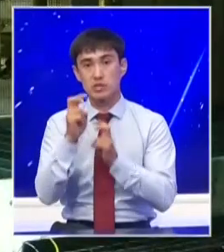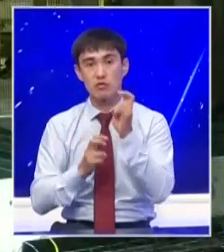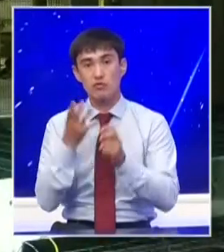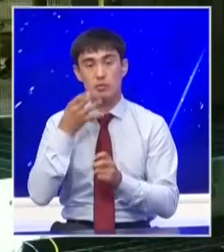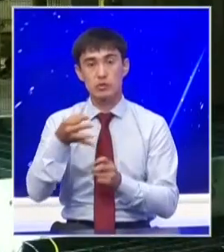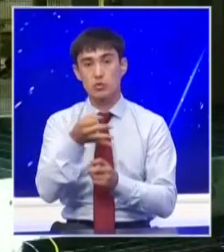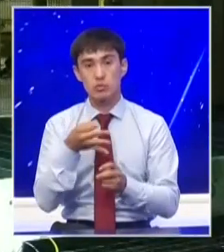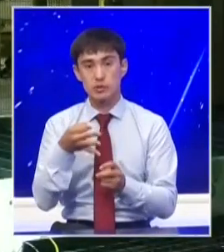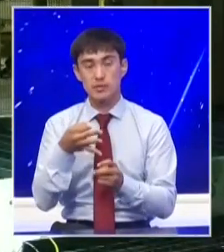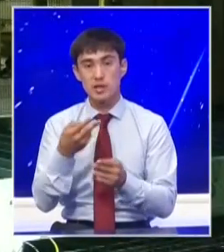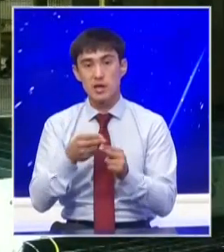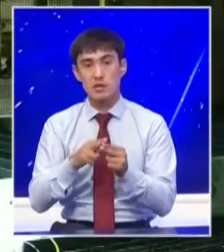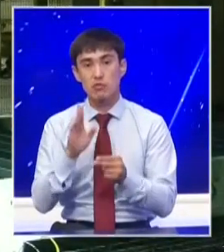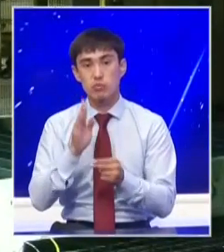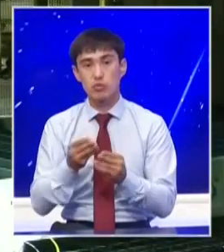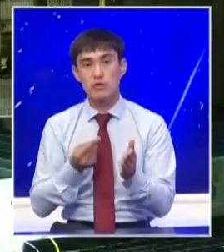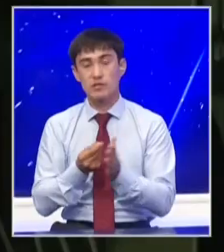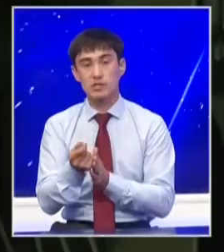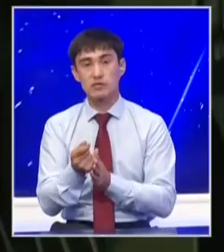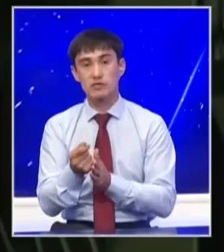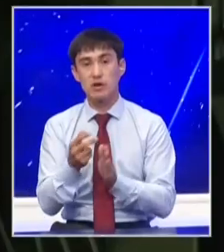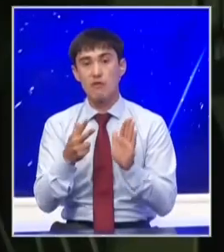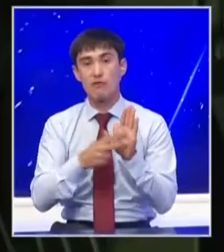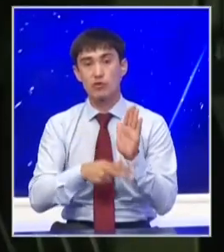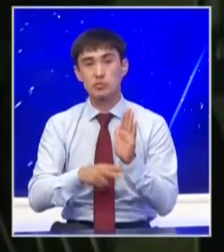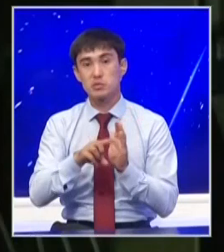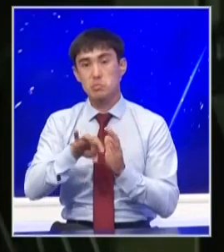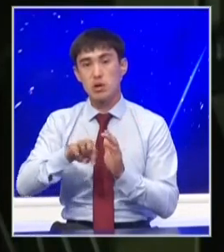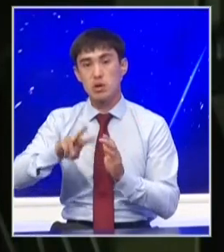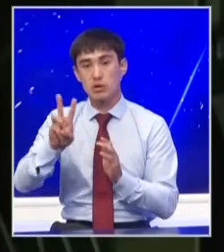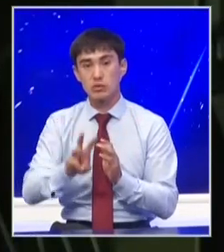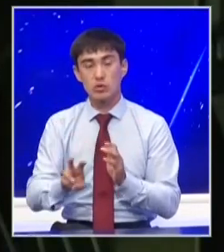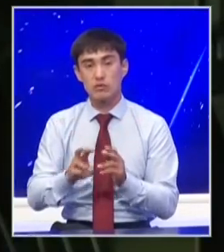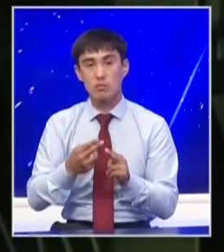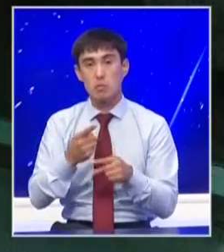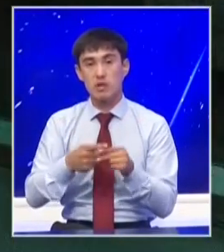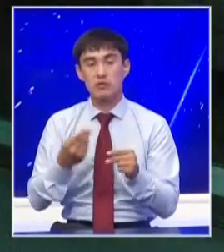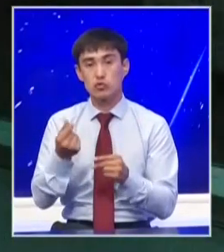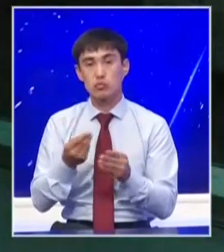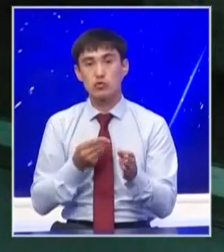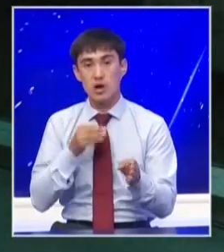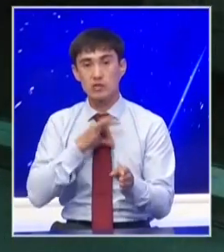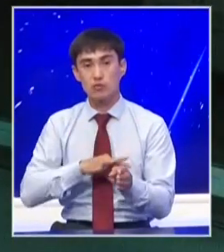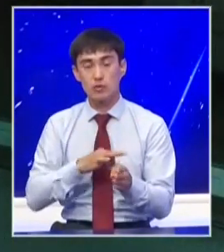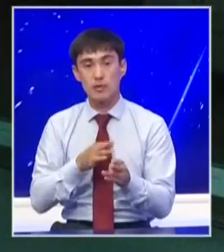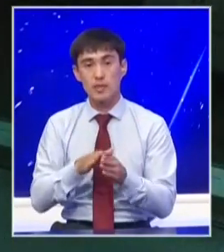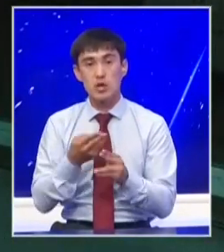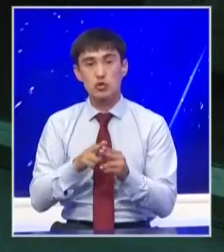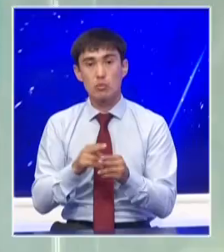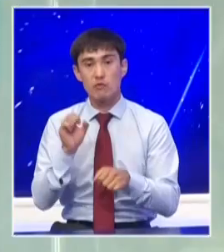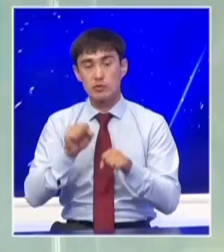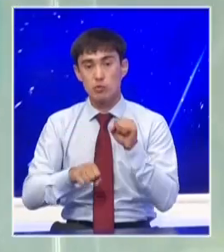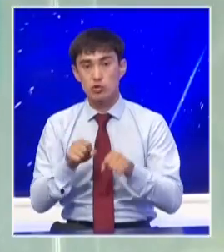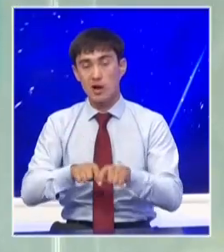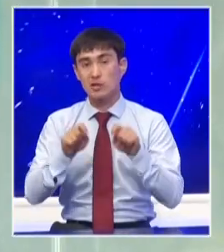в Алматинской области. Для этого будет инвестировано порядка 80 миллионов долларов. При этом половина этой суммы уже освоена, благодаря чему стало